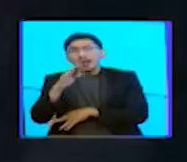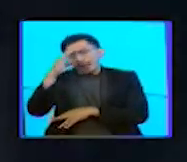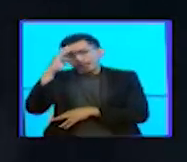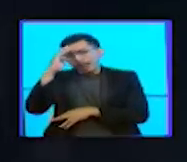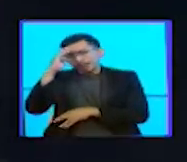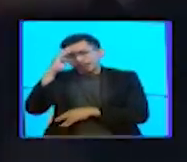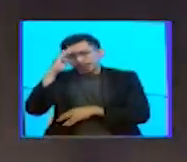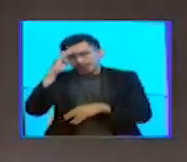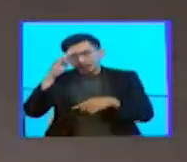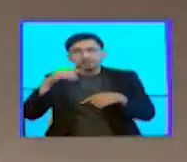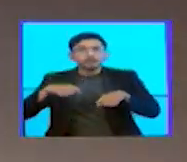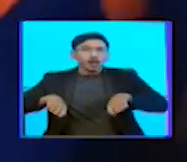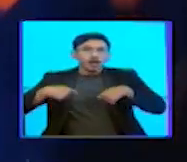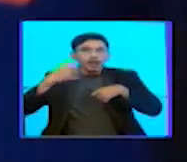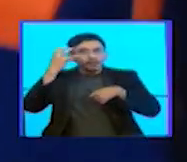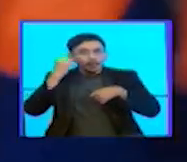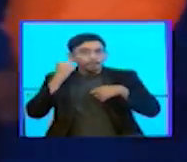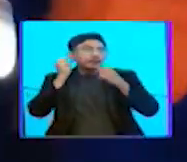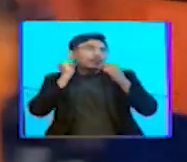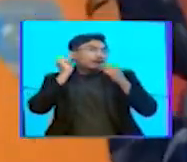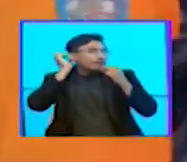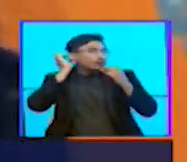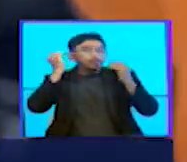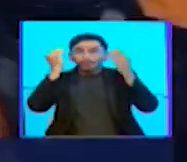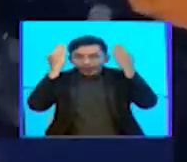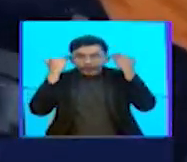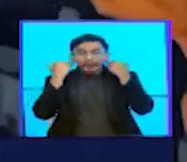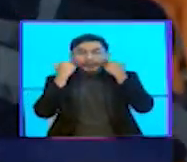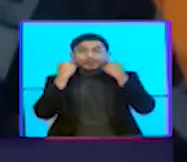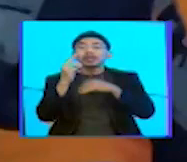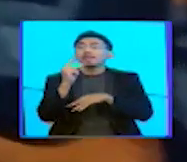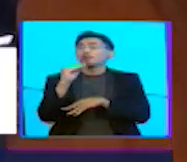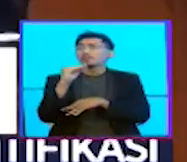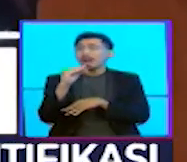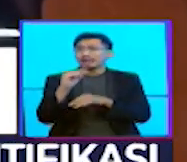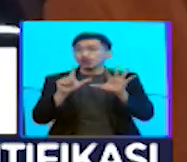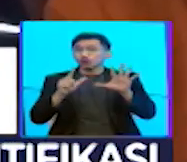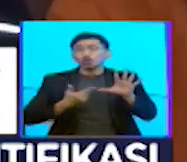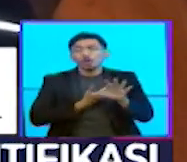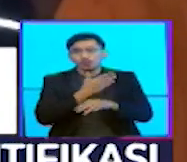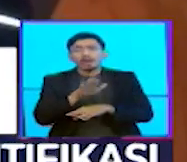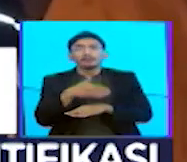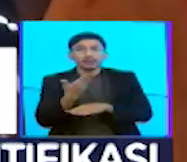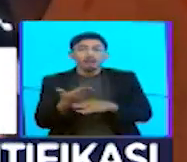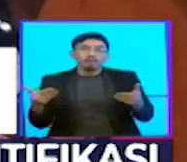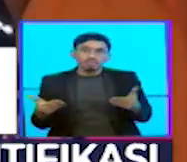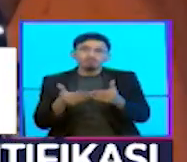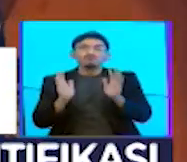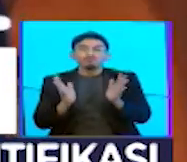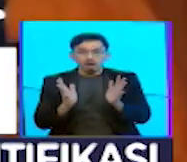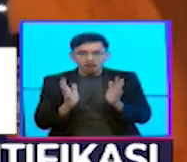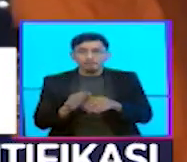serta berambut pendek. Hingga Rabu pagi 7 korban meninggal telah ditemukan, 5 diantaranya telah teridentifikasi.